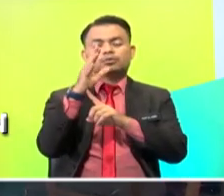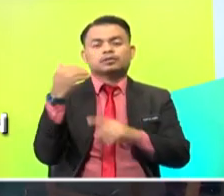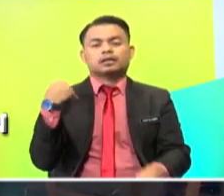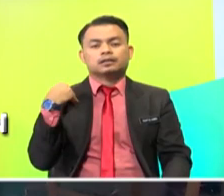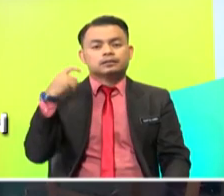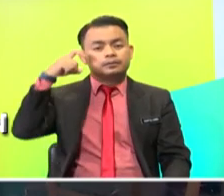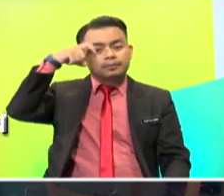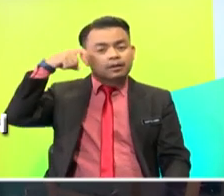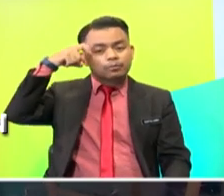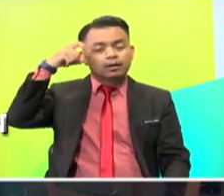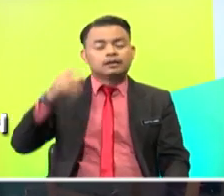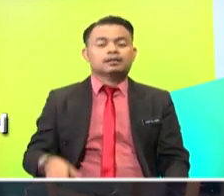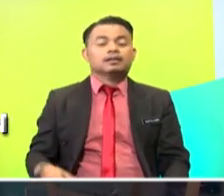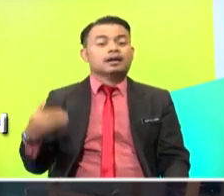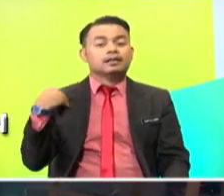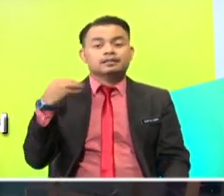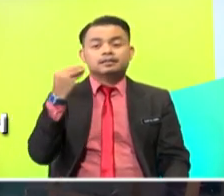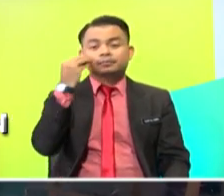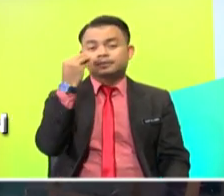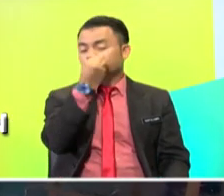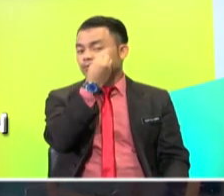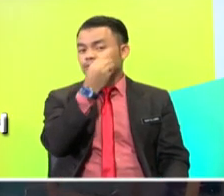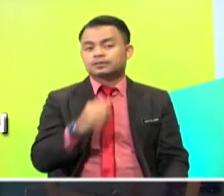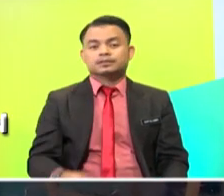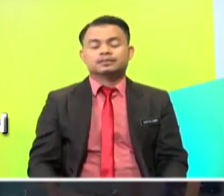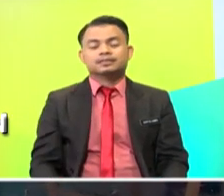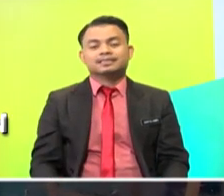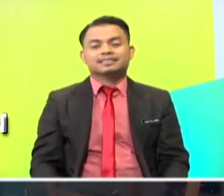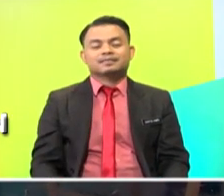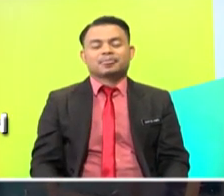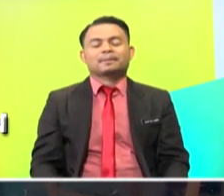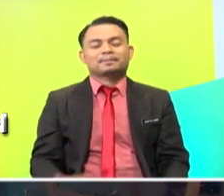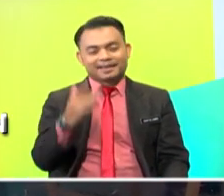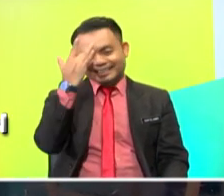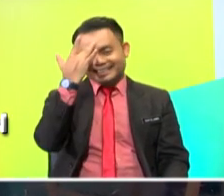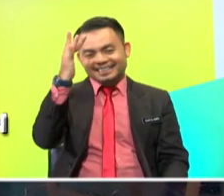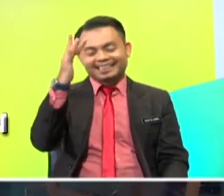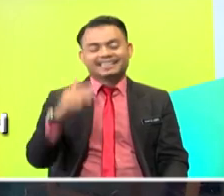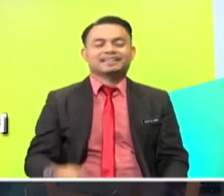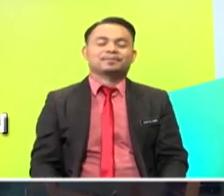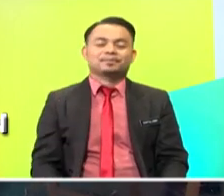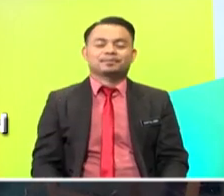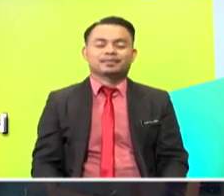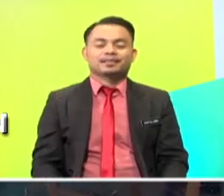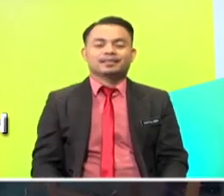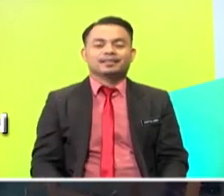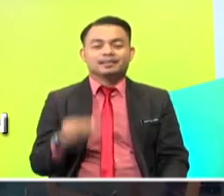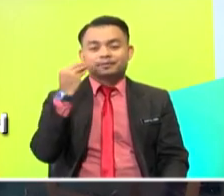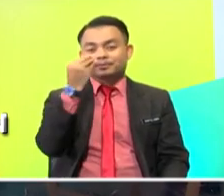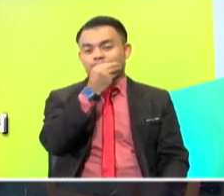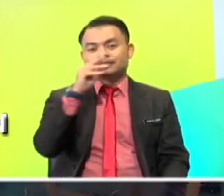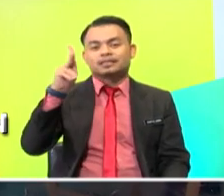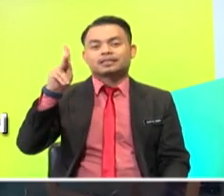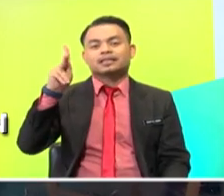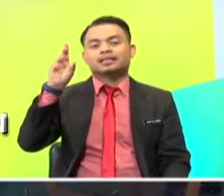ada berapa ya Oh iya pandai oke juga bunyi